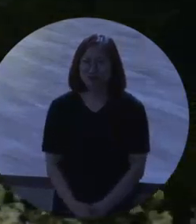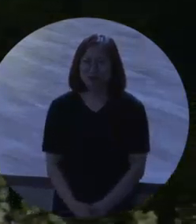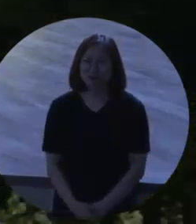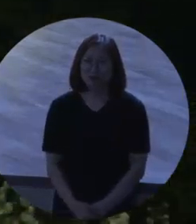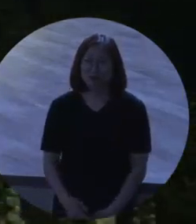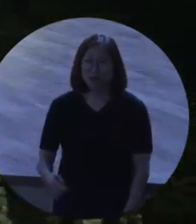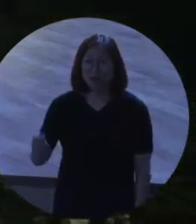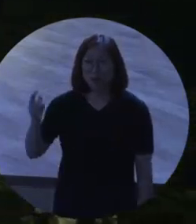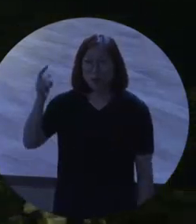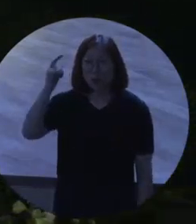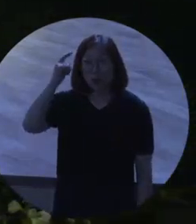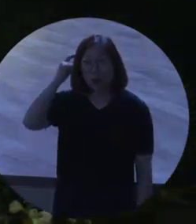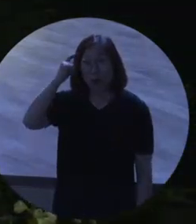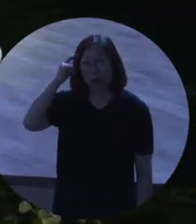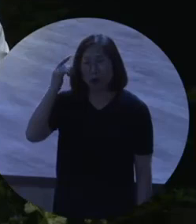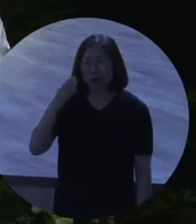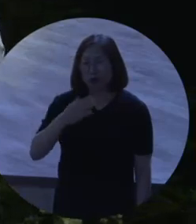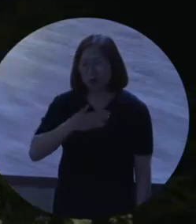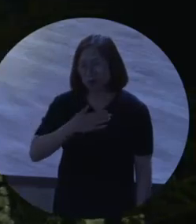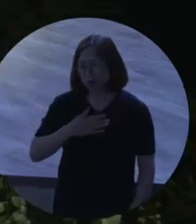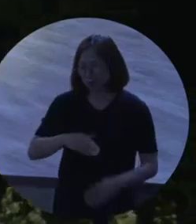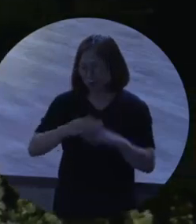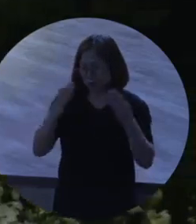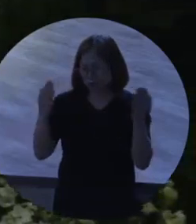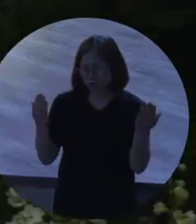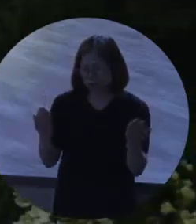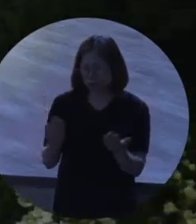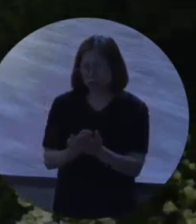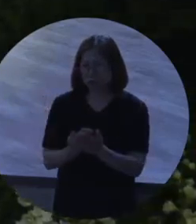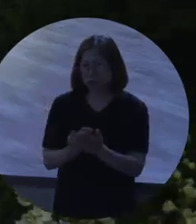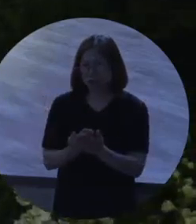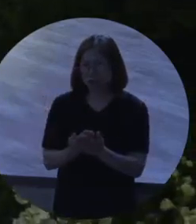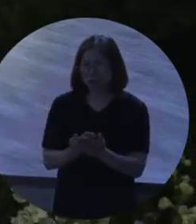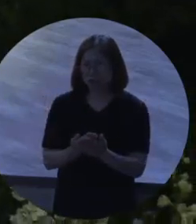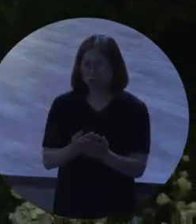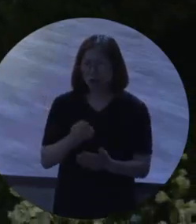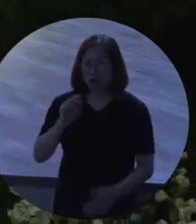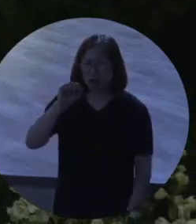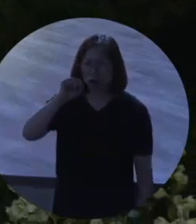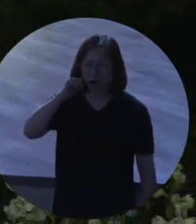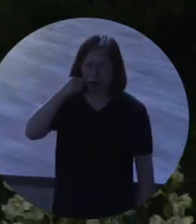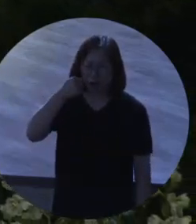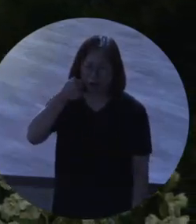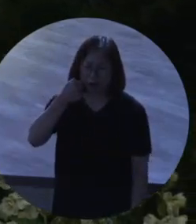왜 난 모든 게 쉽지 않고